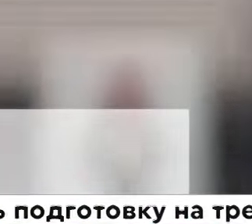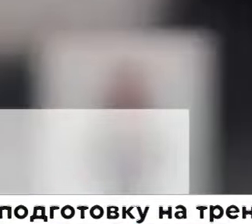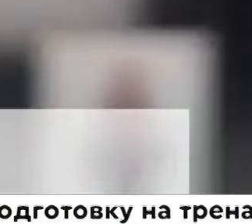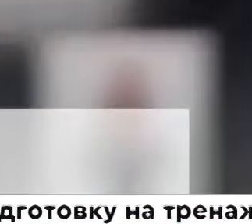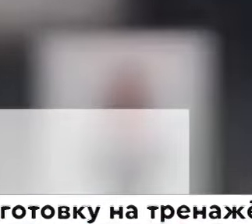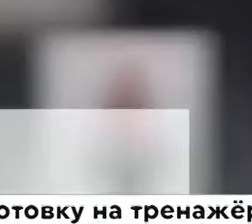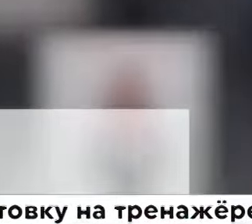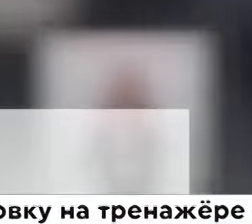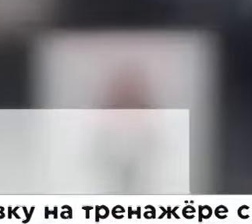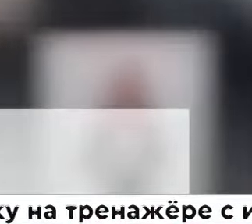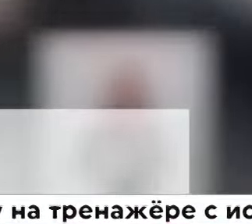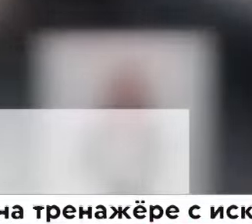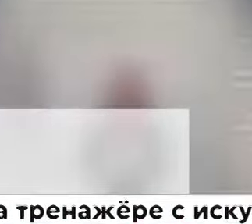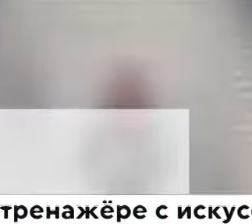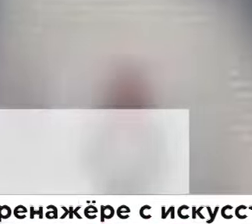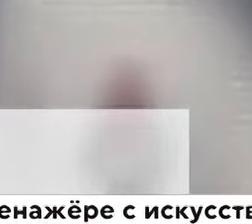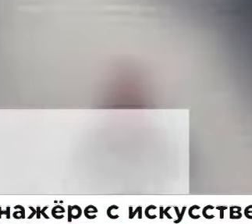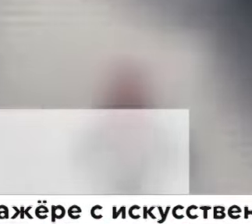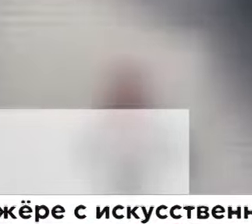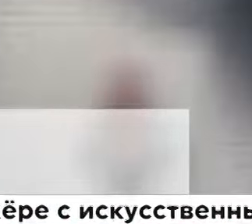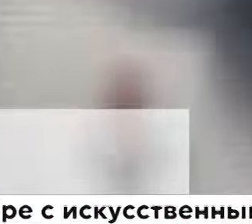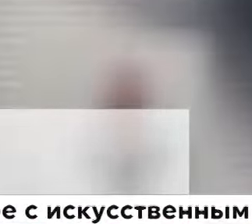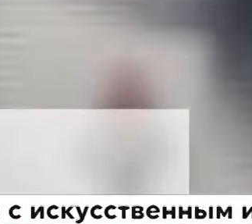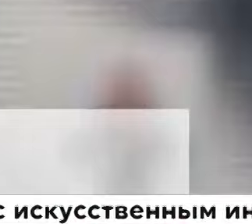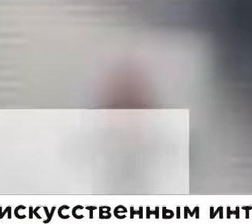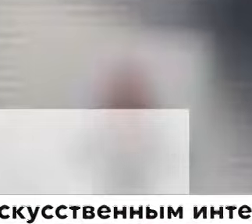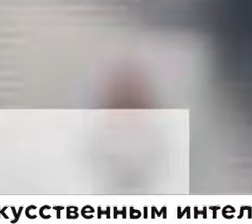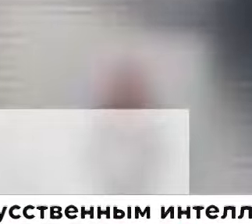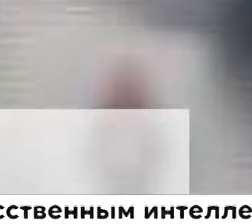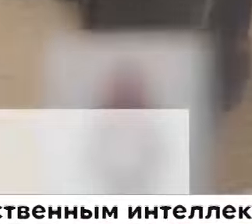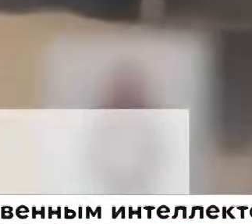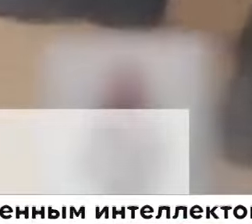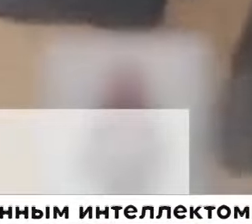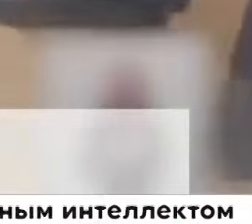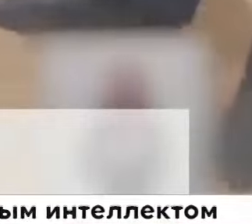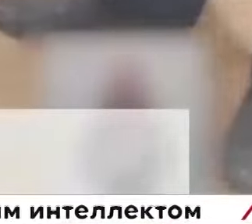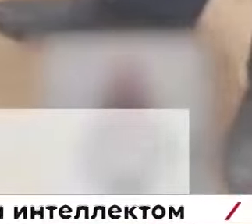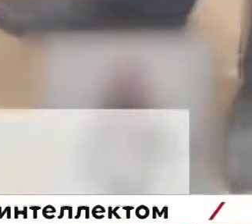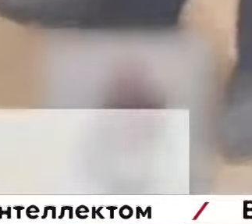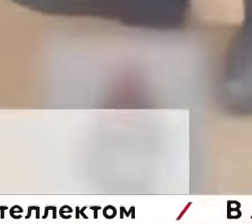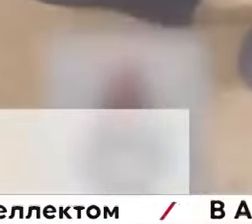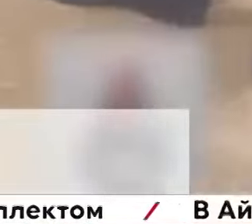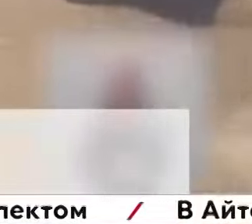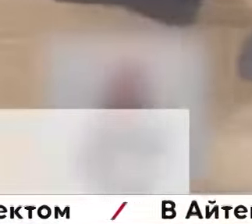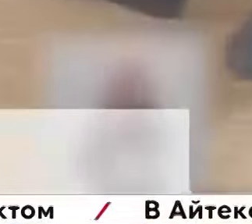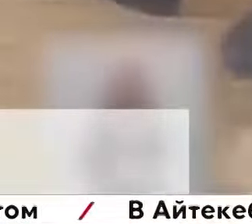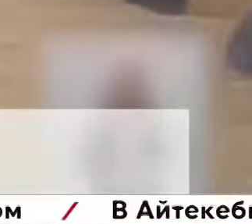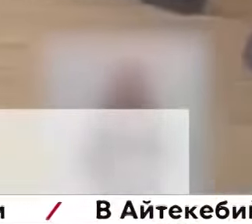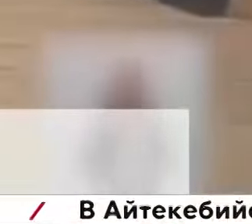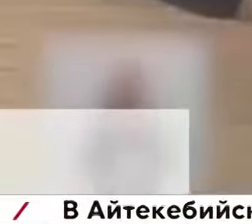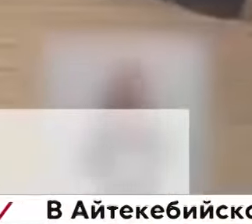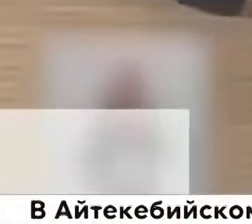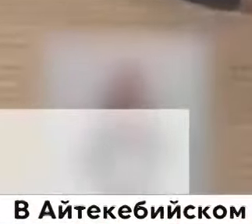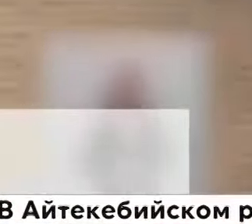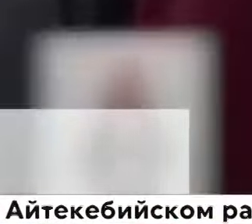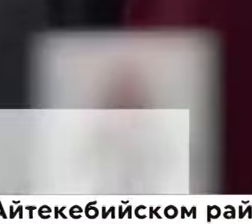миллион теңге алып отырған. Ал Ақтөбеде екі жас жігіт қаланың екі тұрғынына зорлық-зомбылық көрсетіп, 300 мың теңге алған. Алматы